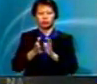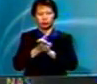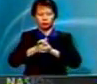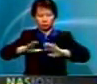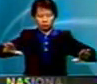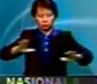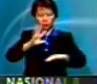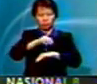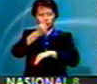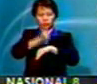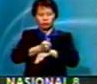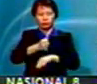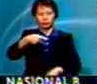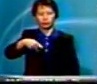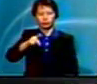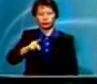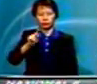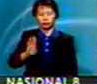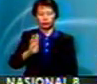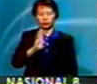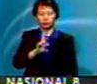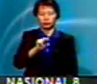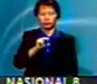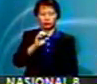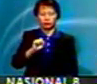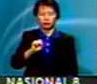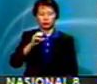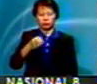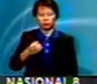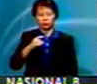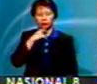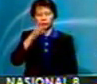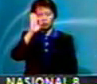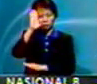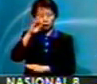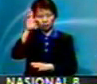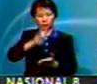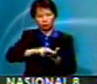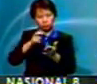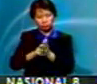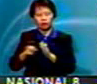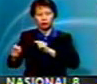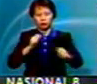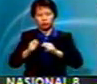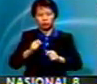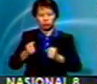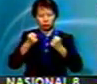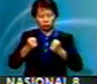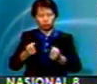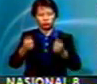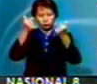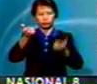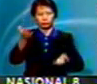Keselamatan Pertubuhan Bangsa-Bangsa Bersatu UNSC berharap jaminan ini akan diterjemah kepada tindakan konkret